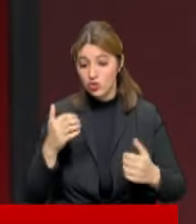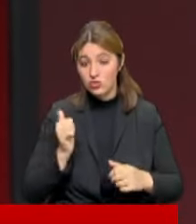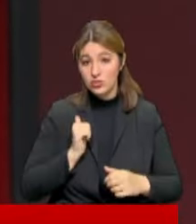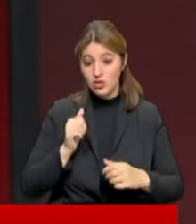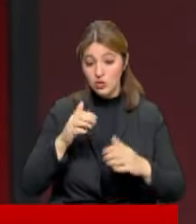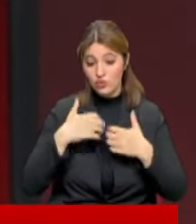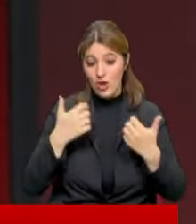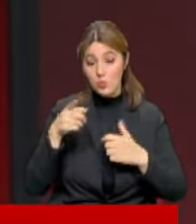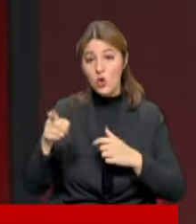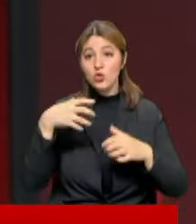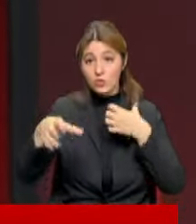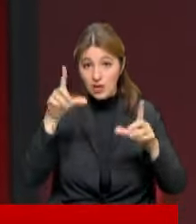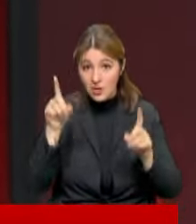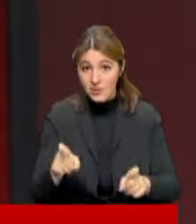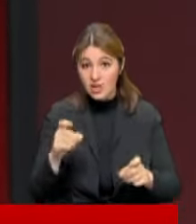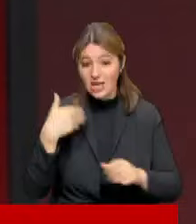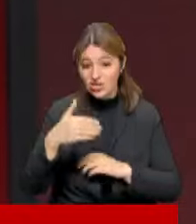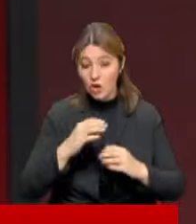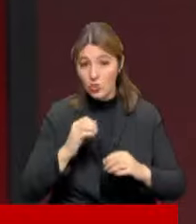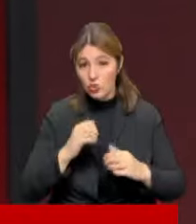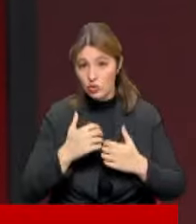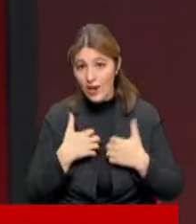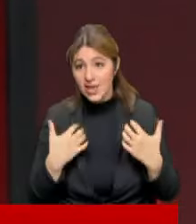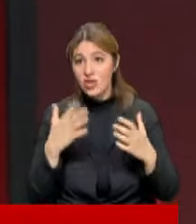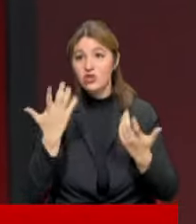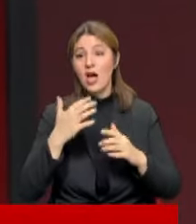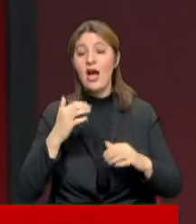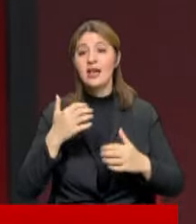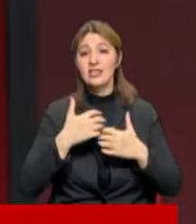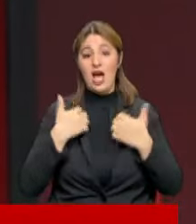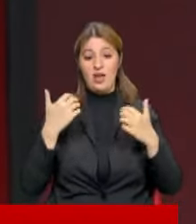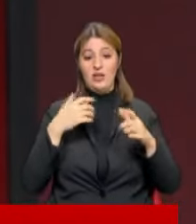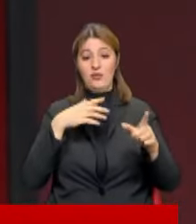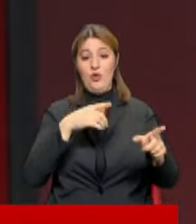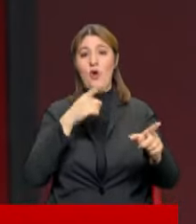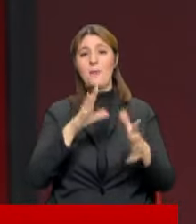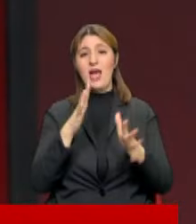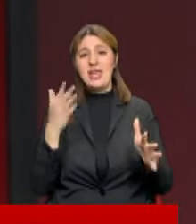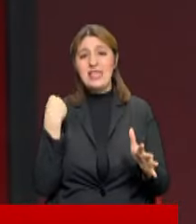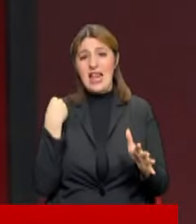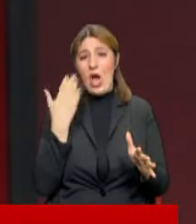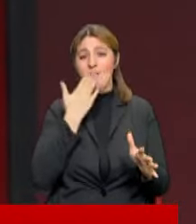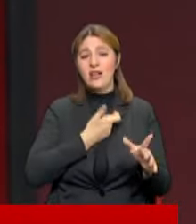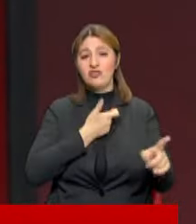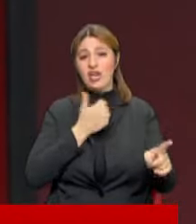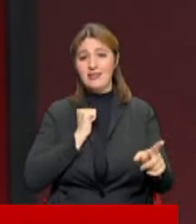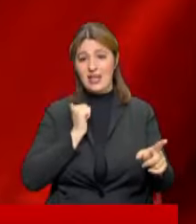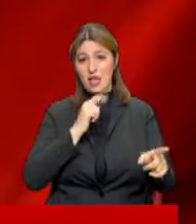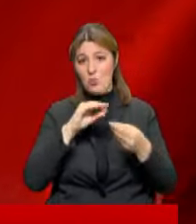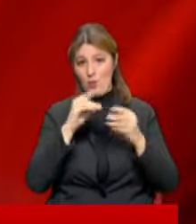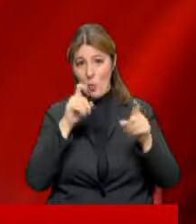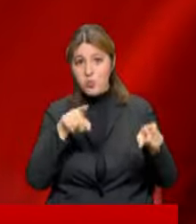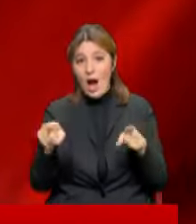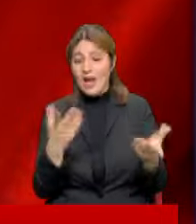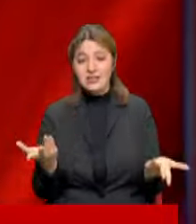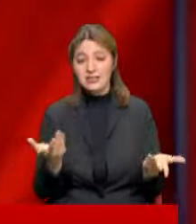kutuplaşma mı yoksa teğmenlerin Kahraman teğmenlerin linç edilmesi mi pırıl pırıl teğmenlerin tam Beka sorunu demişken